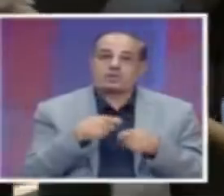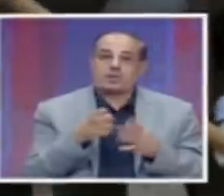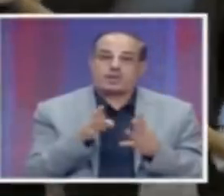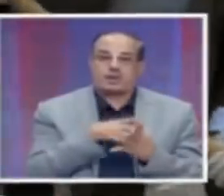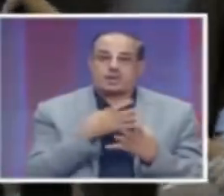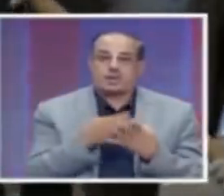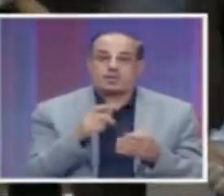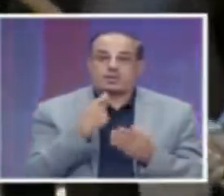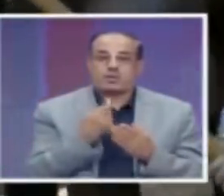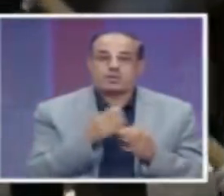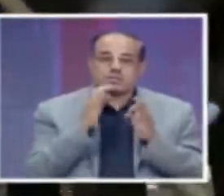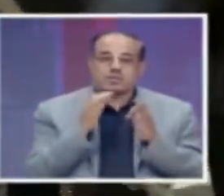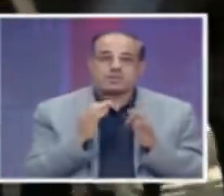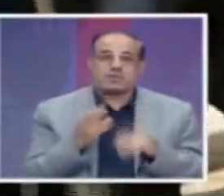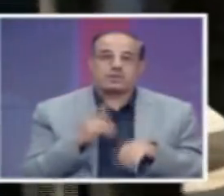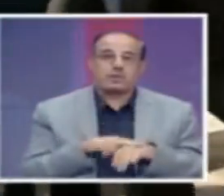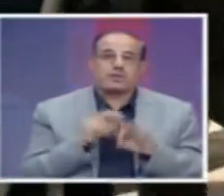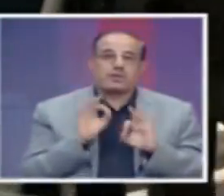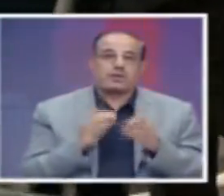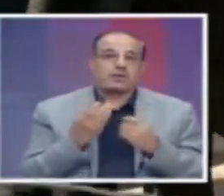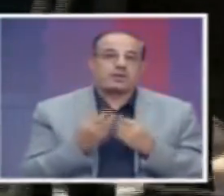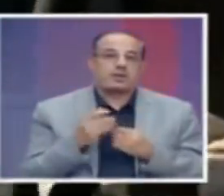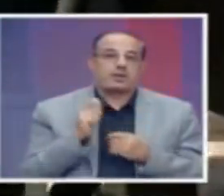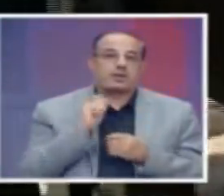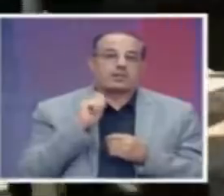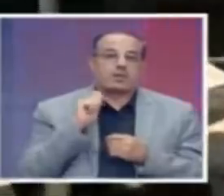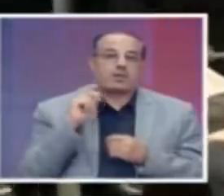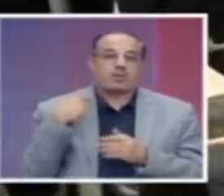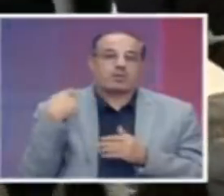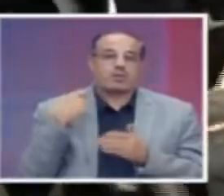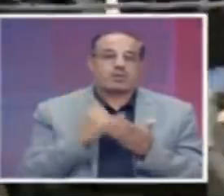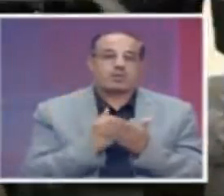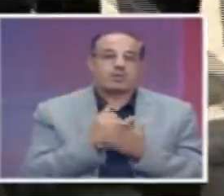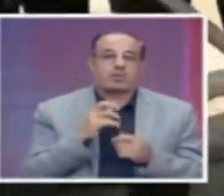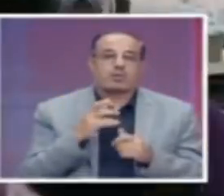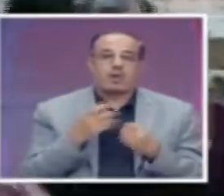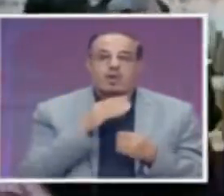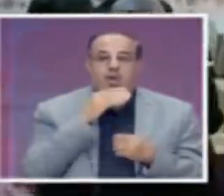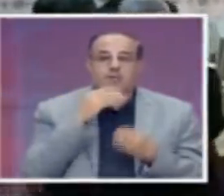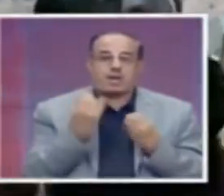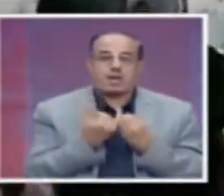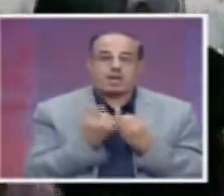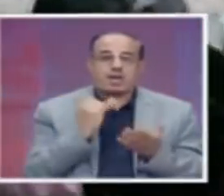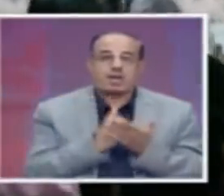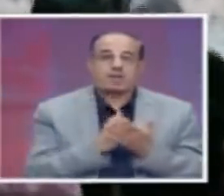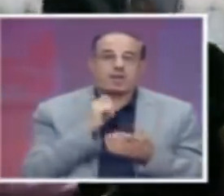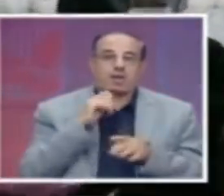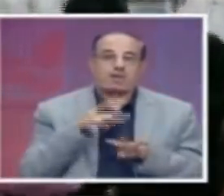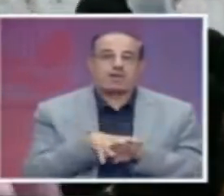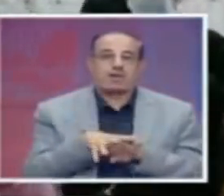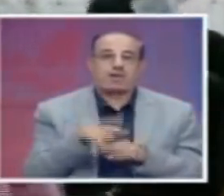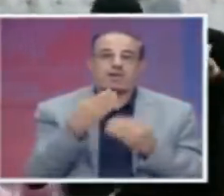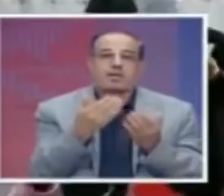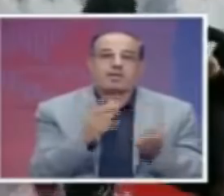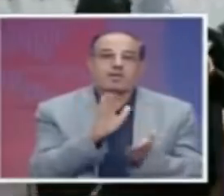الحصص ورسومها وضوابطها بالتنسيق بين مديري المدارس ومجالس الأمناء. وقام محافظ أسوان بتسليم